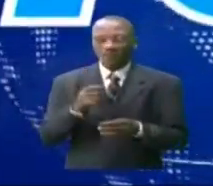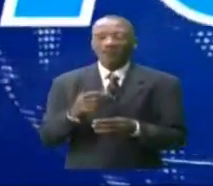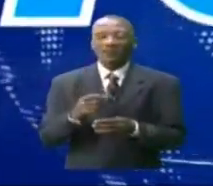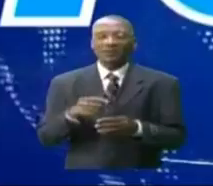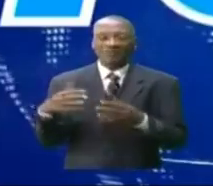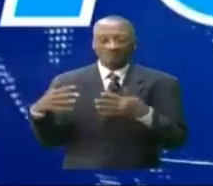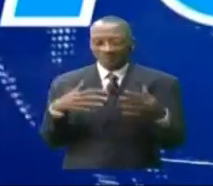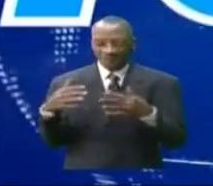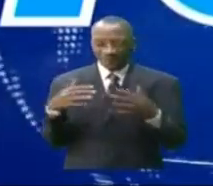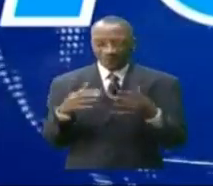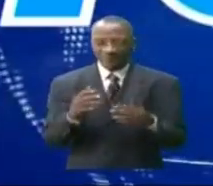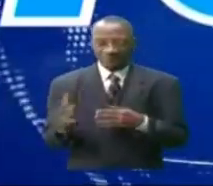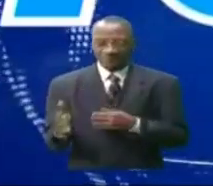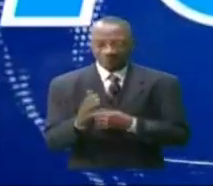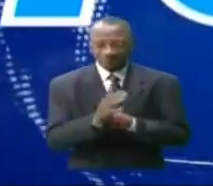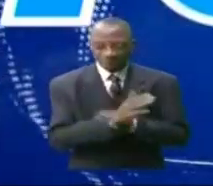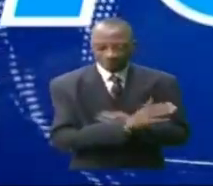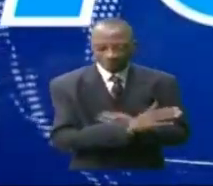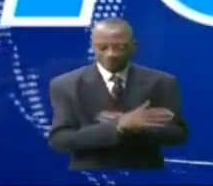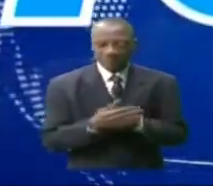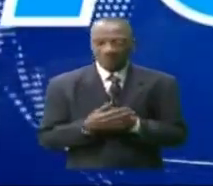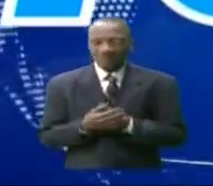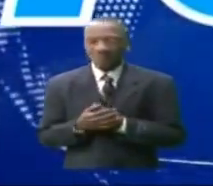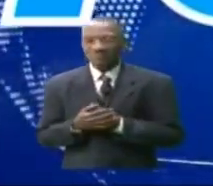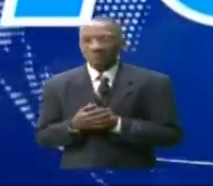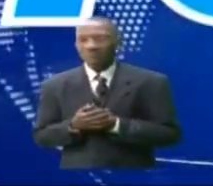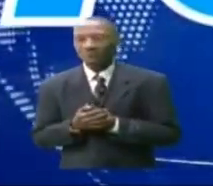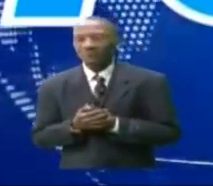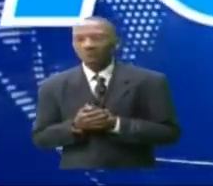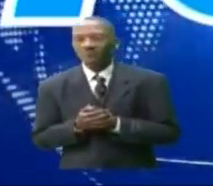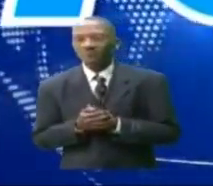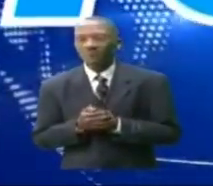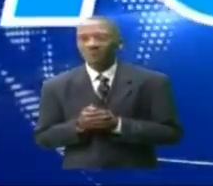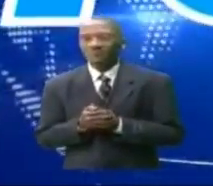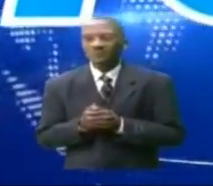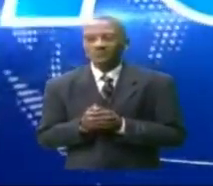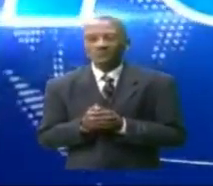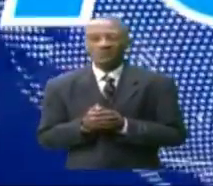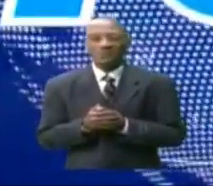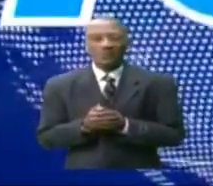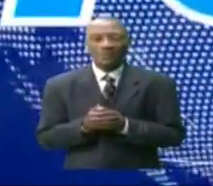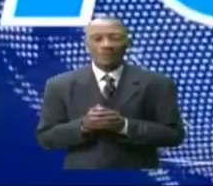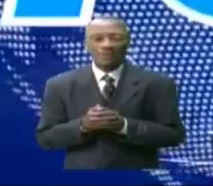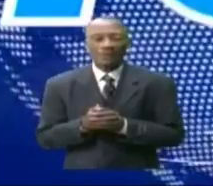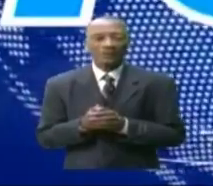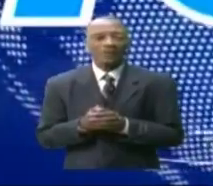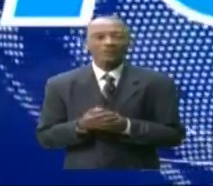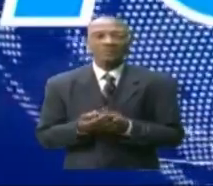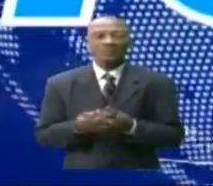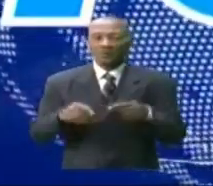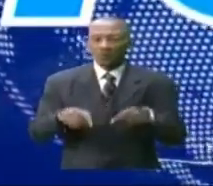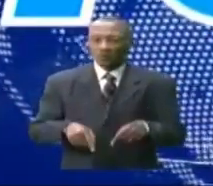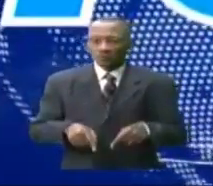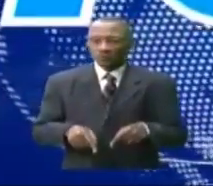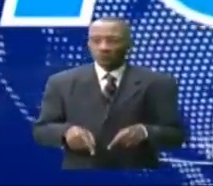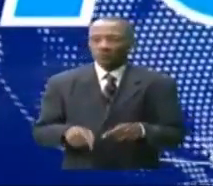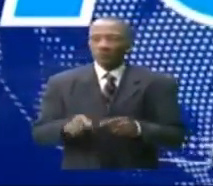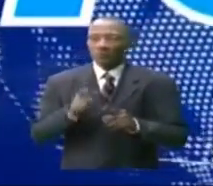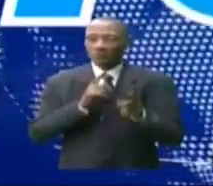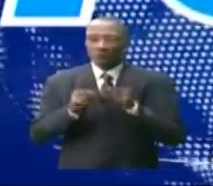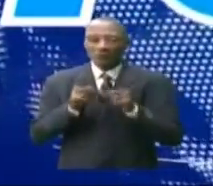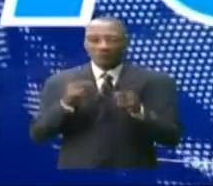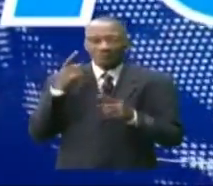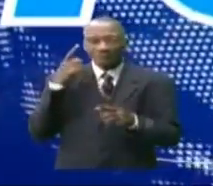Allez, on change carrément de chapitre. Après avoir participé à de bourses avec de boursiers excellentiels là-bas, la récente cérémonie